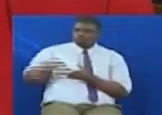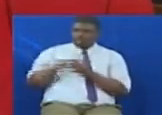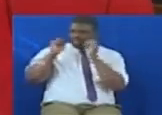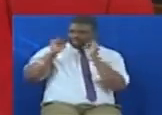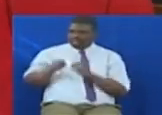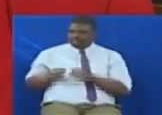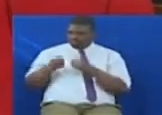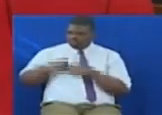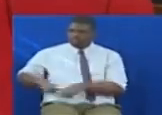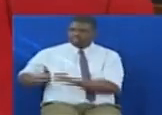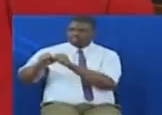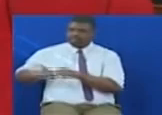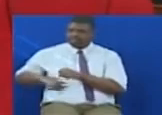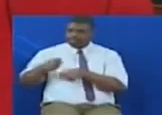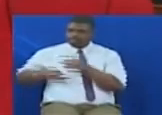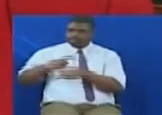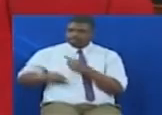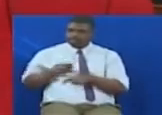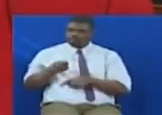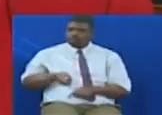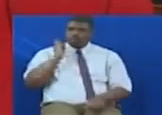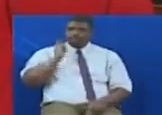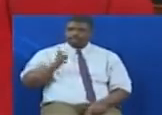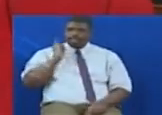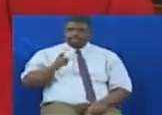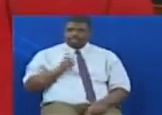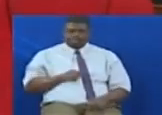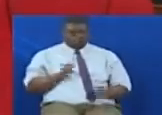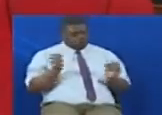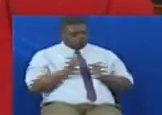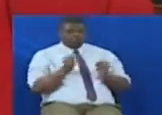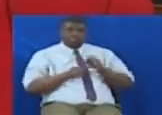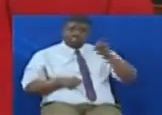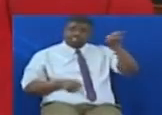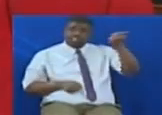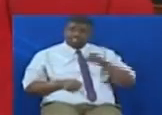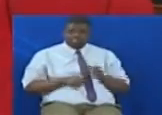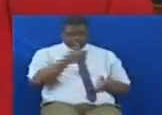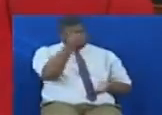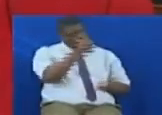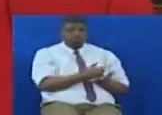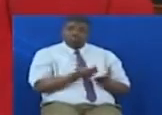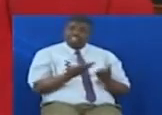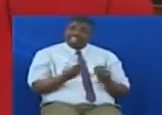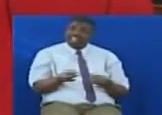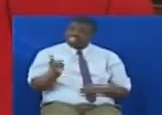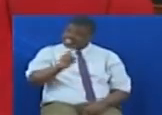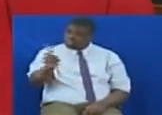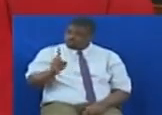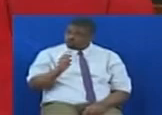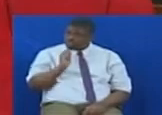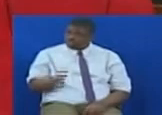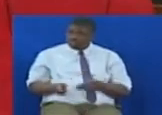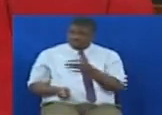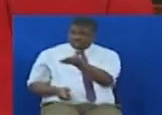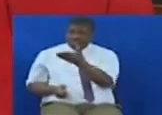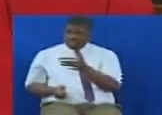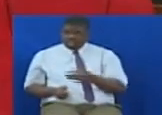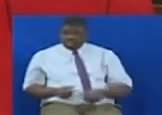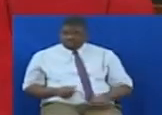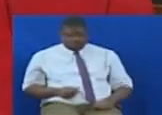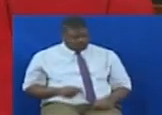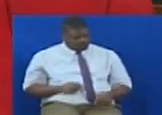tutekeleze mradi wa umeme wa Stiglas. Haikuwa decision rahisi Mheshimiwa Speaker.